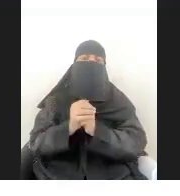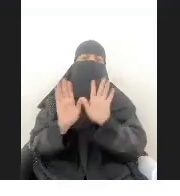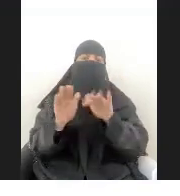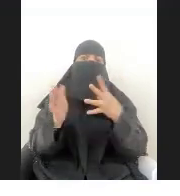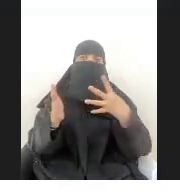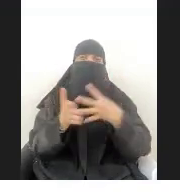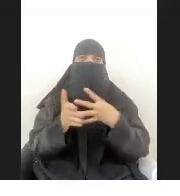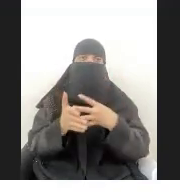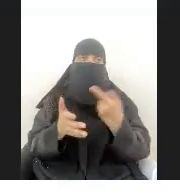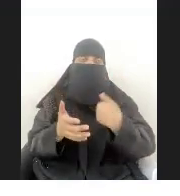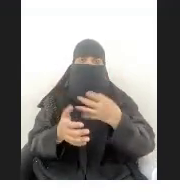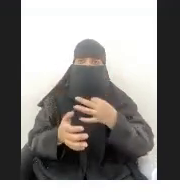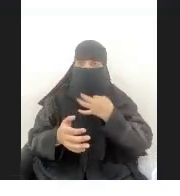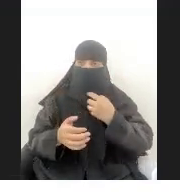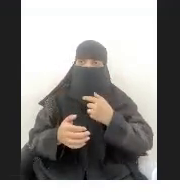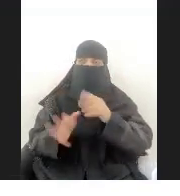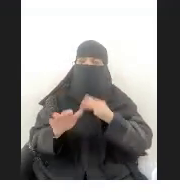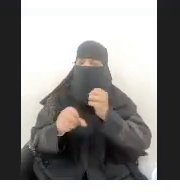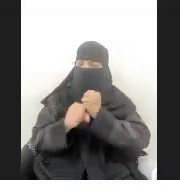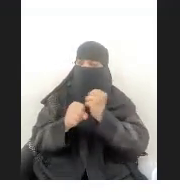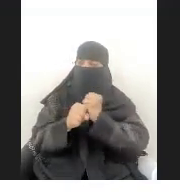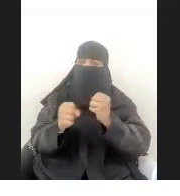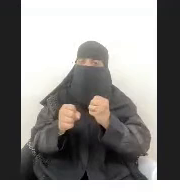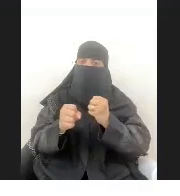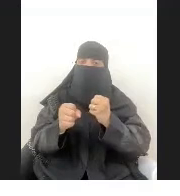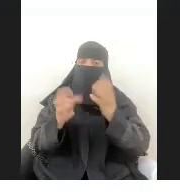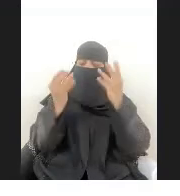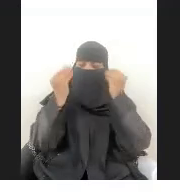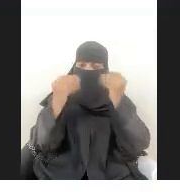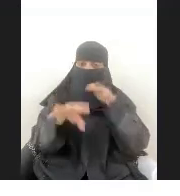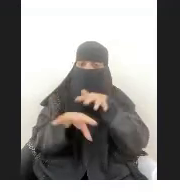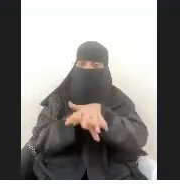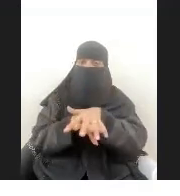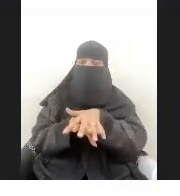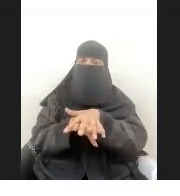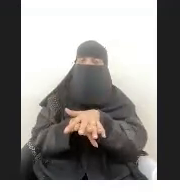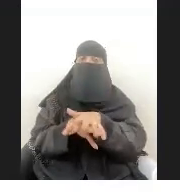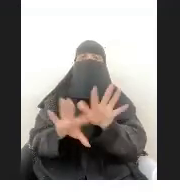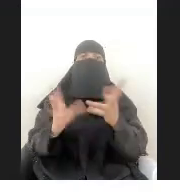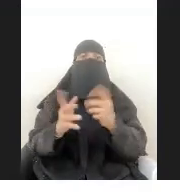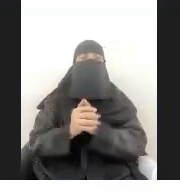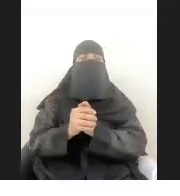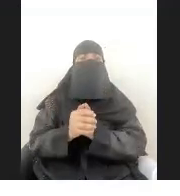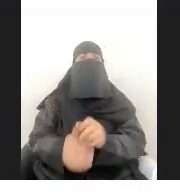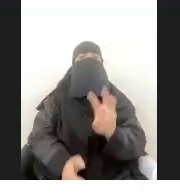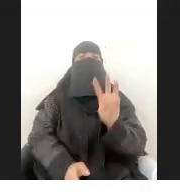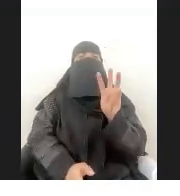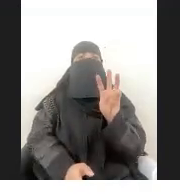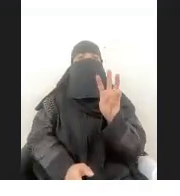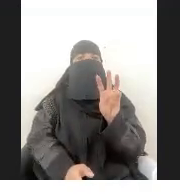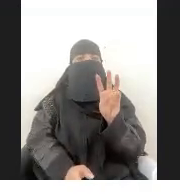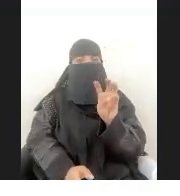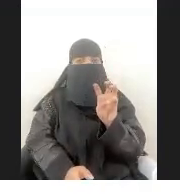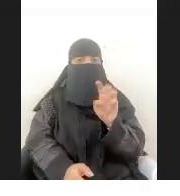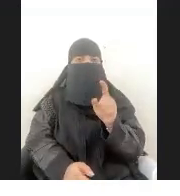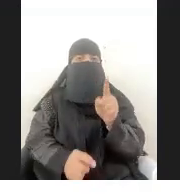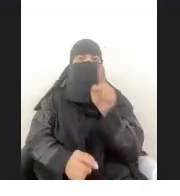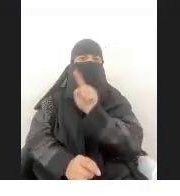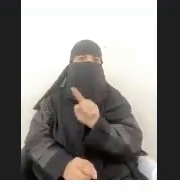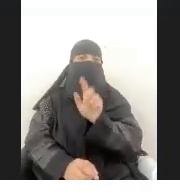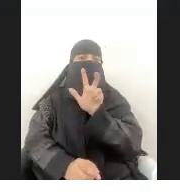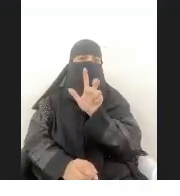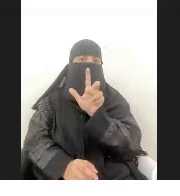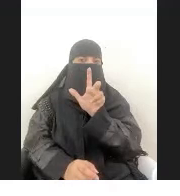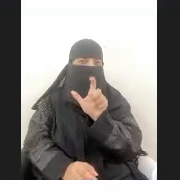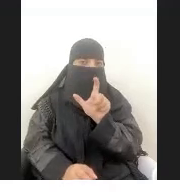تقول إحنا هنطبق التعلم المدمج، بالنسبة لنا التعلم المدمج هو إنه من 30 إلى 70%، 70%